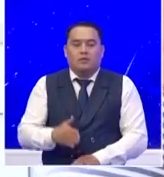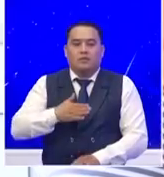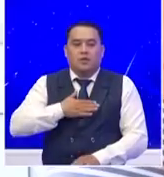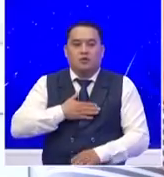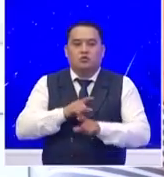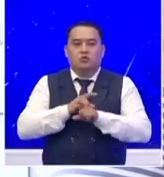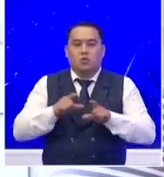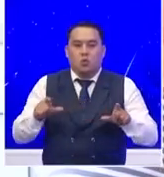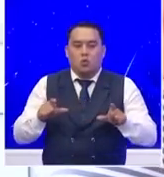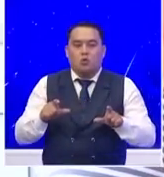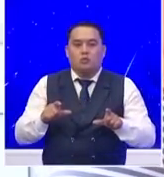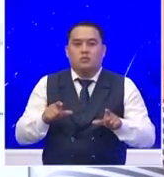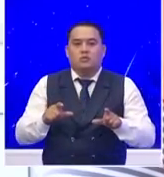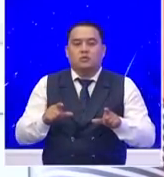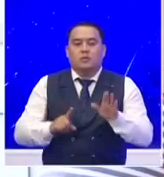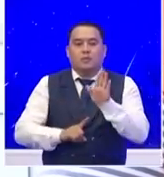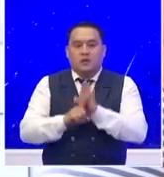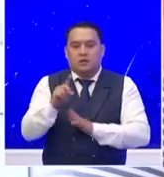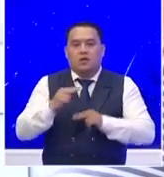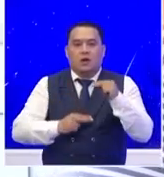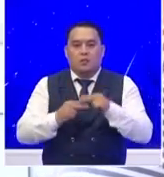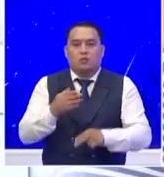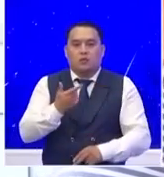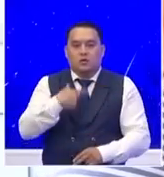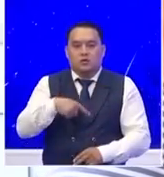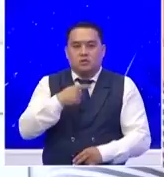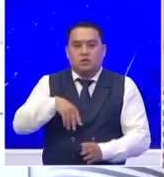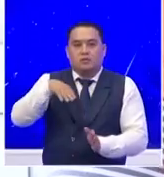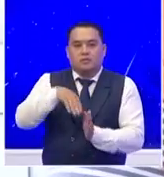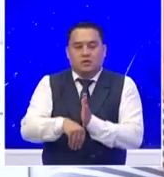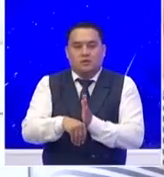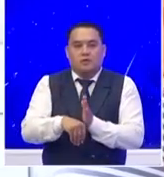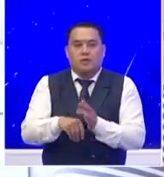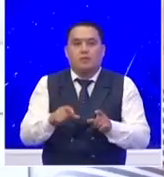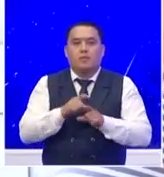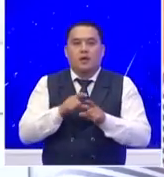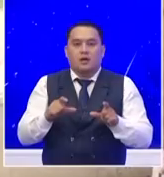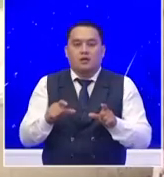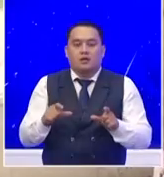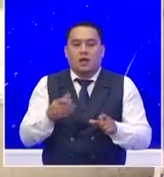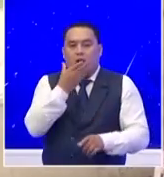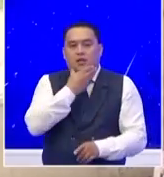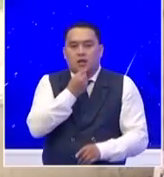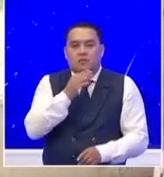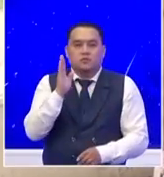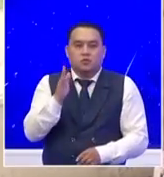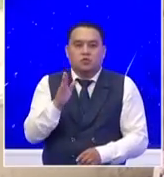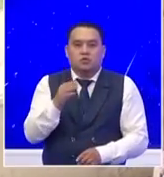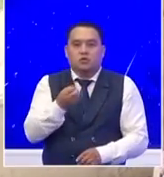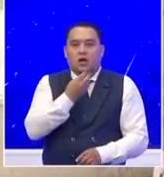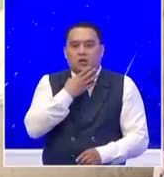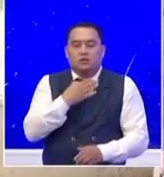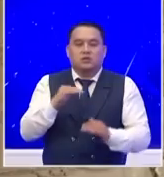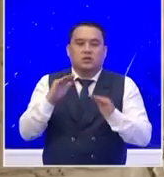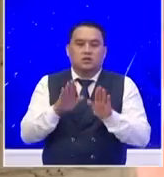мына үлесімізді қосып атырмыз. Еңбегіміз сынсын деп. Мына мектебіміз жарқырасын деп, бала шағамыз жақсы жерде